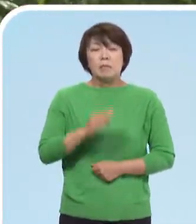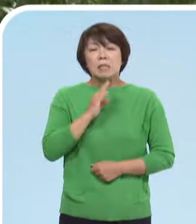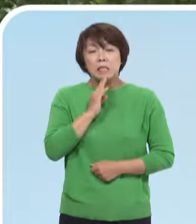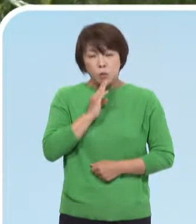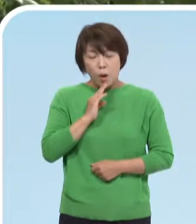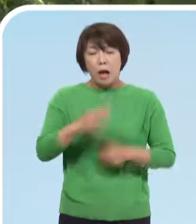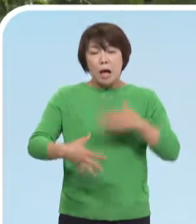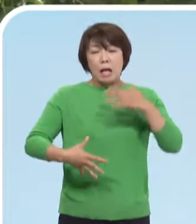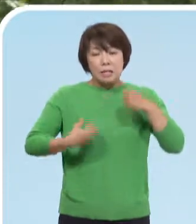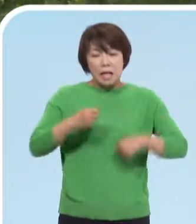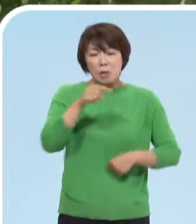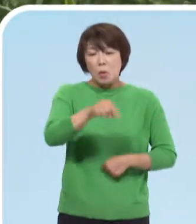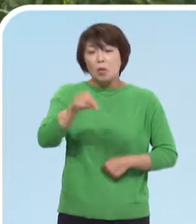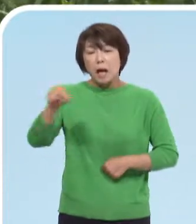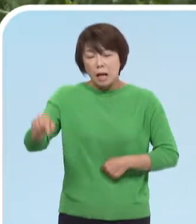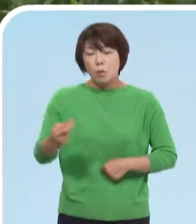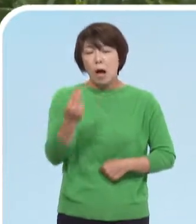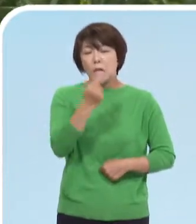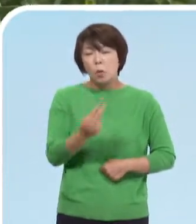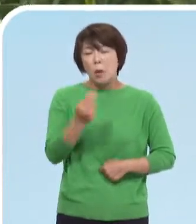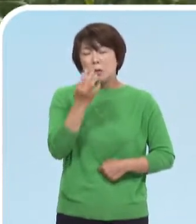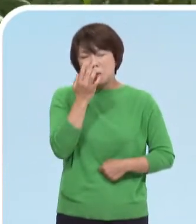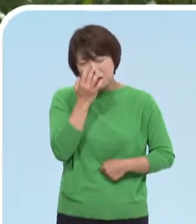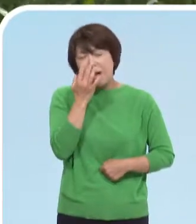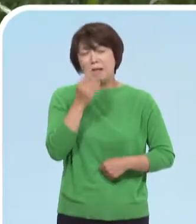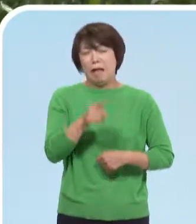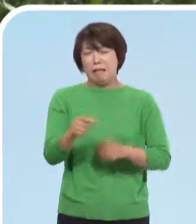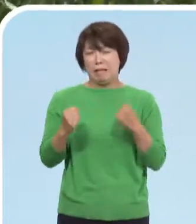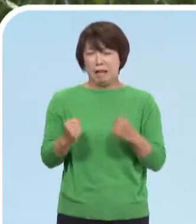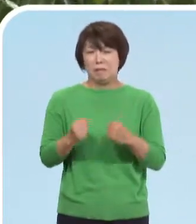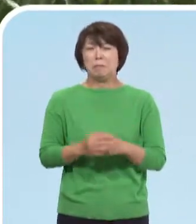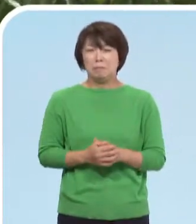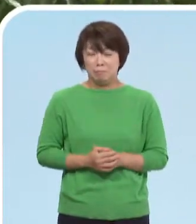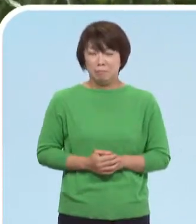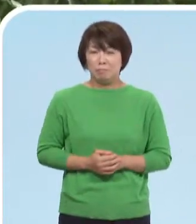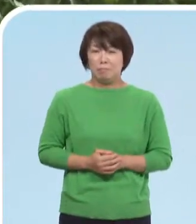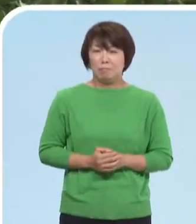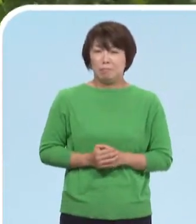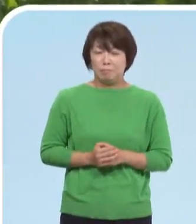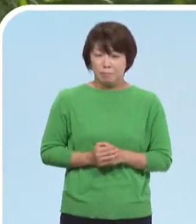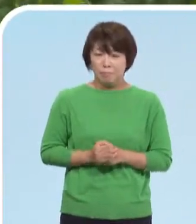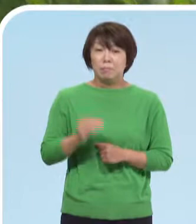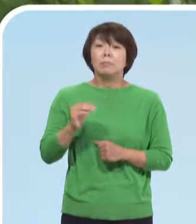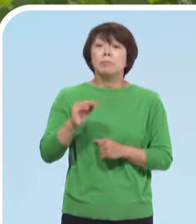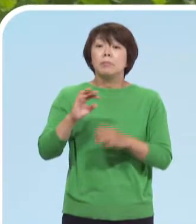ですねメンバーの数名はトマトが苦手だったんです。 そうなんです